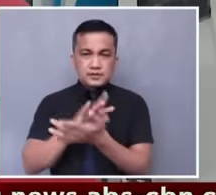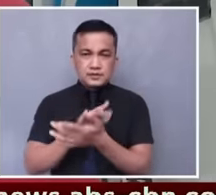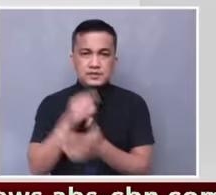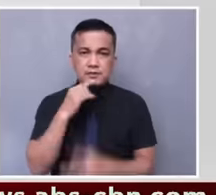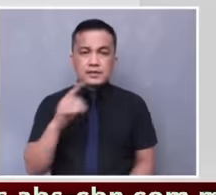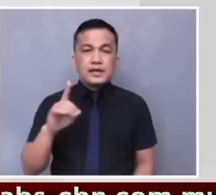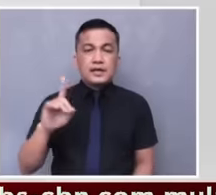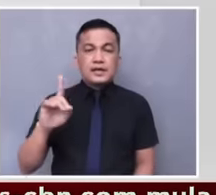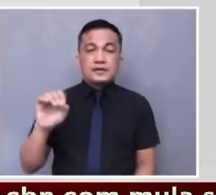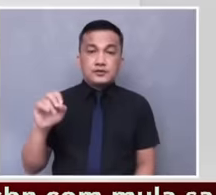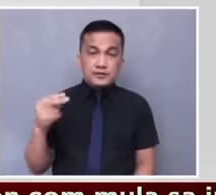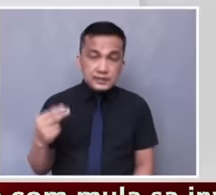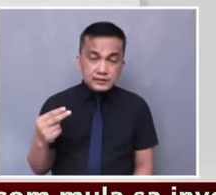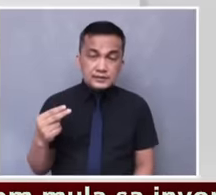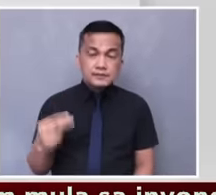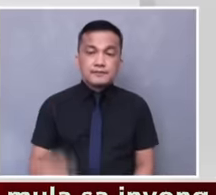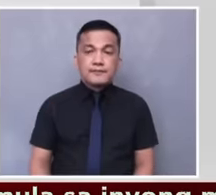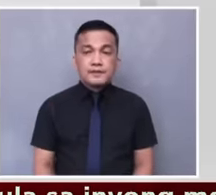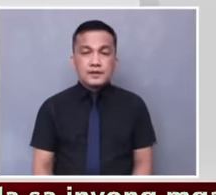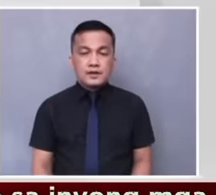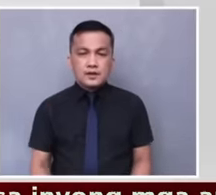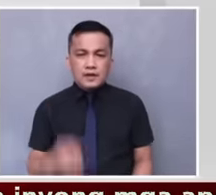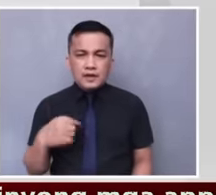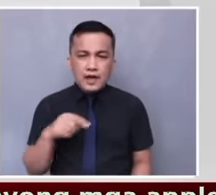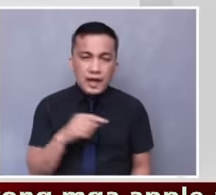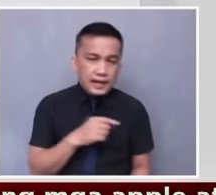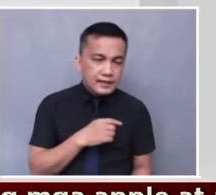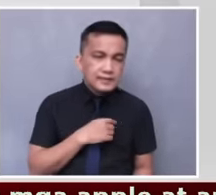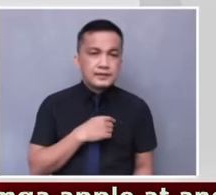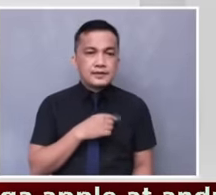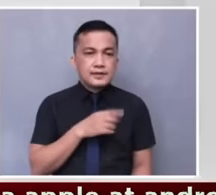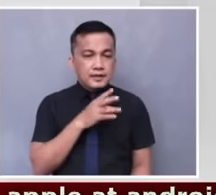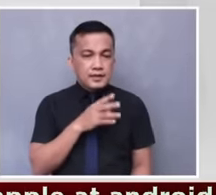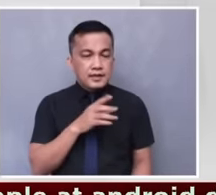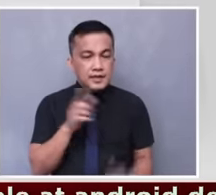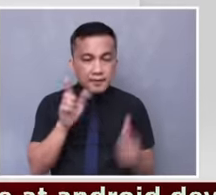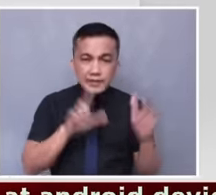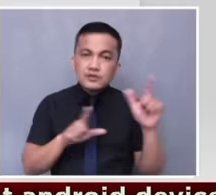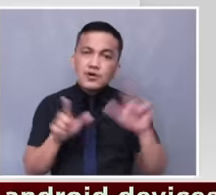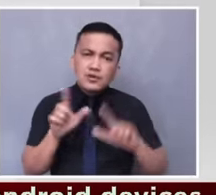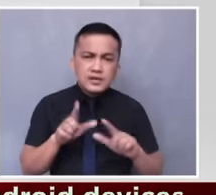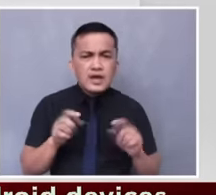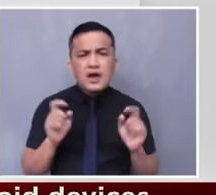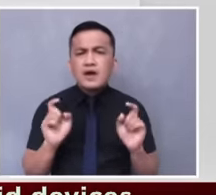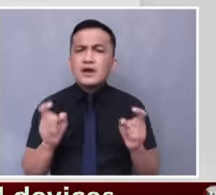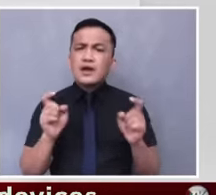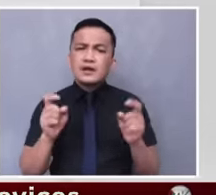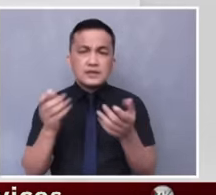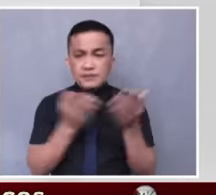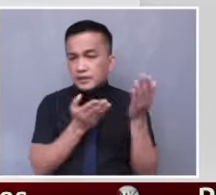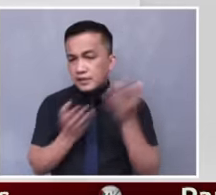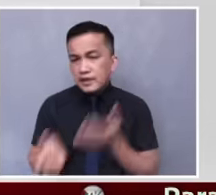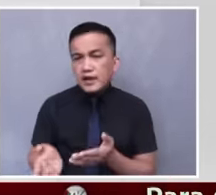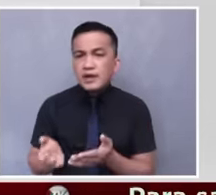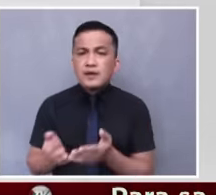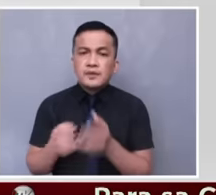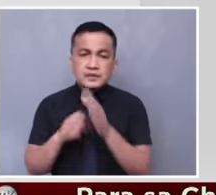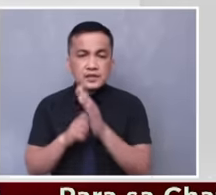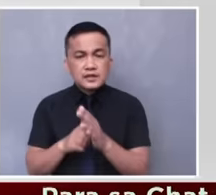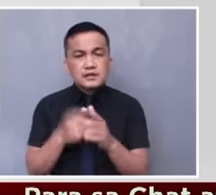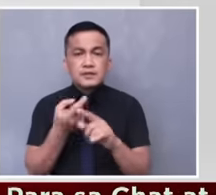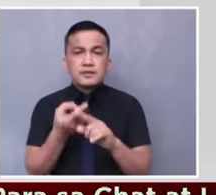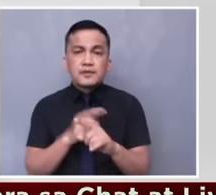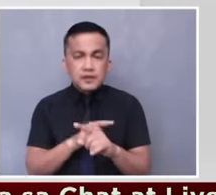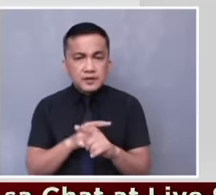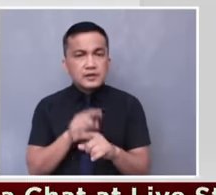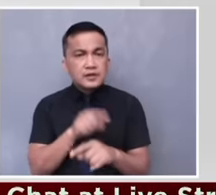Health. Ang ating call nga sa ating mga laboratories ay agad ipadala ang mga samples na nanggagaling sa mga